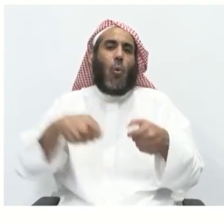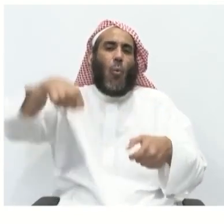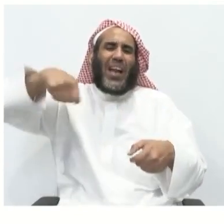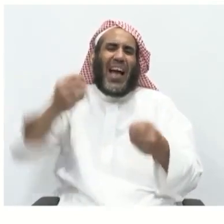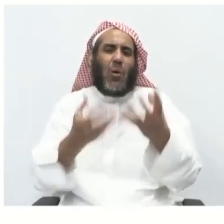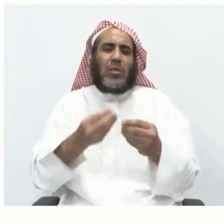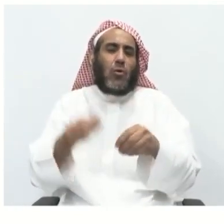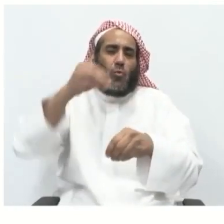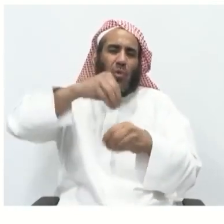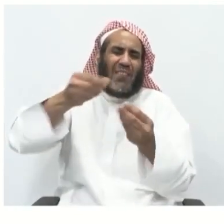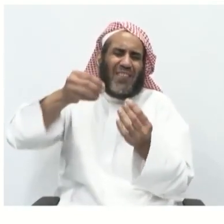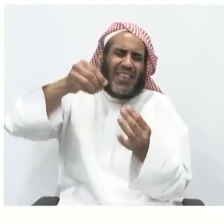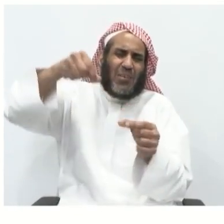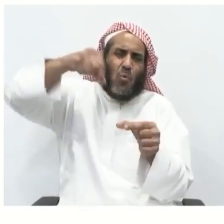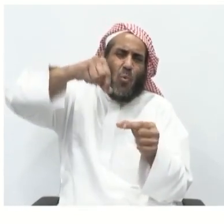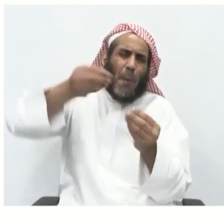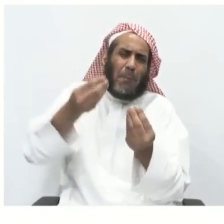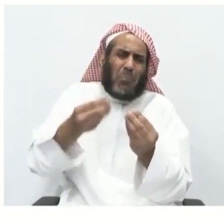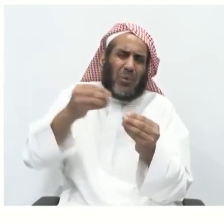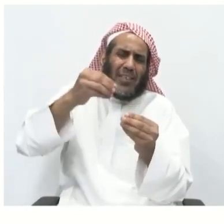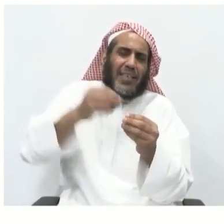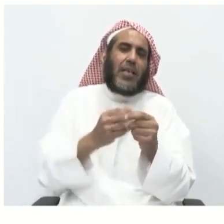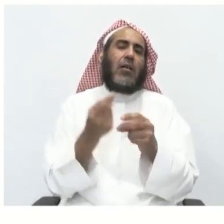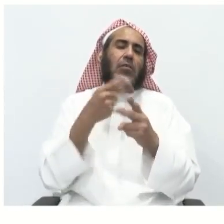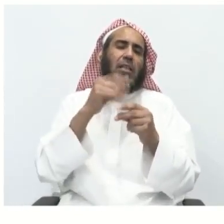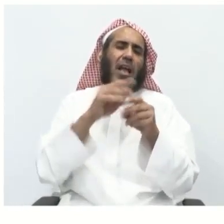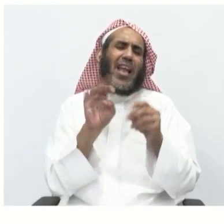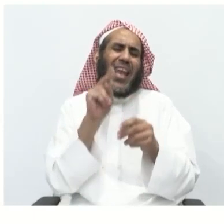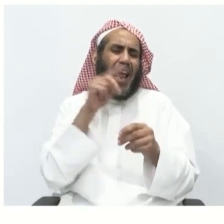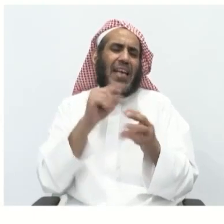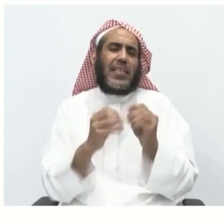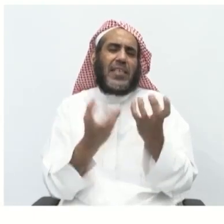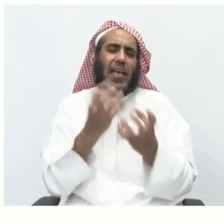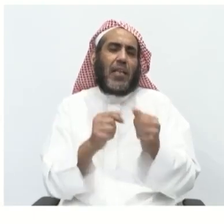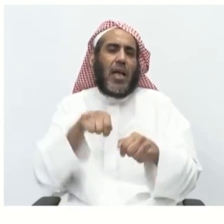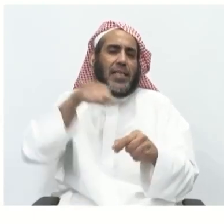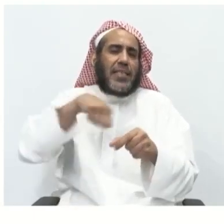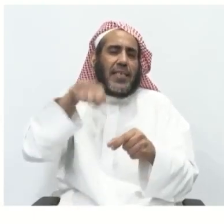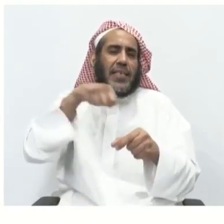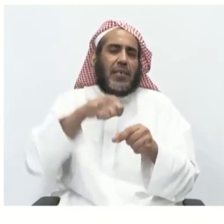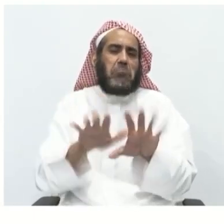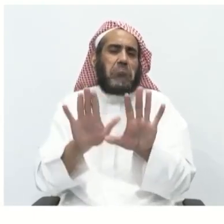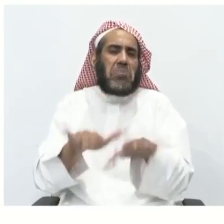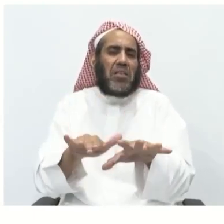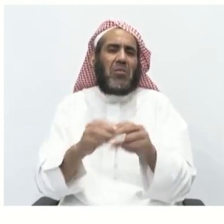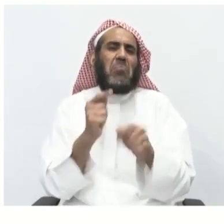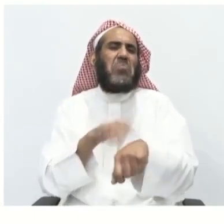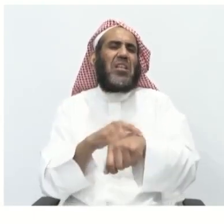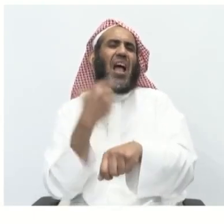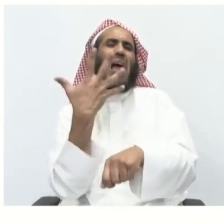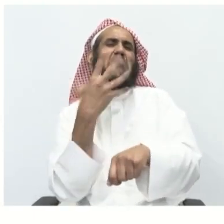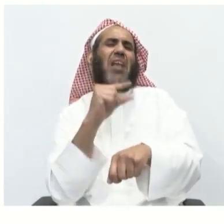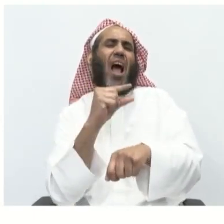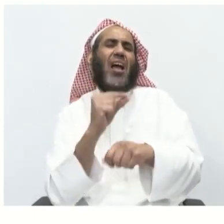نضيف البراده ببطء الى كبريتات النحاس الثنائيه الساخنه في اثناء التحريك نترك المزيد مده خمس